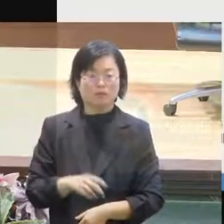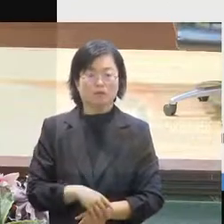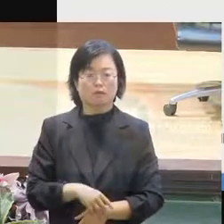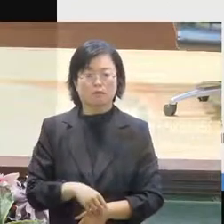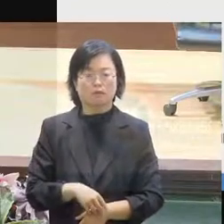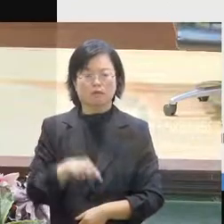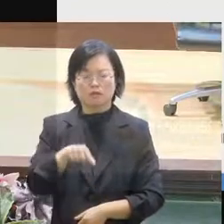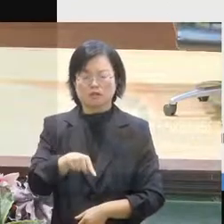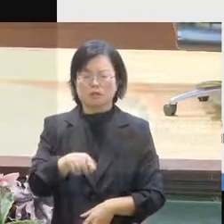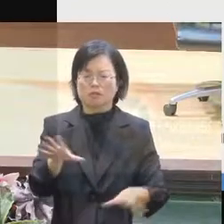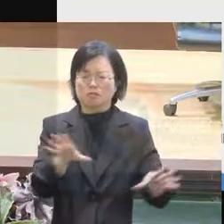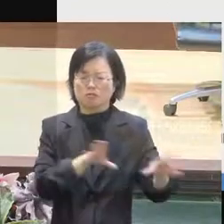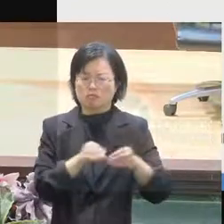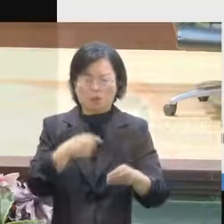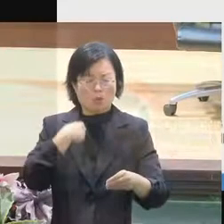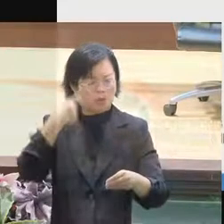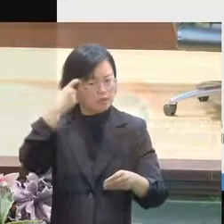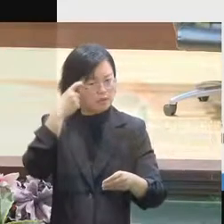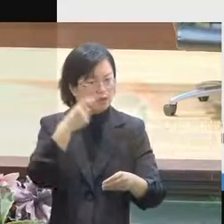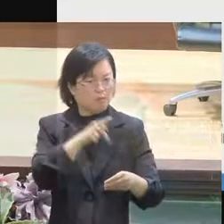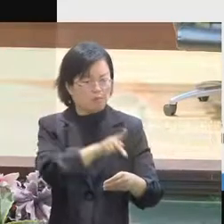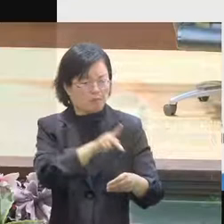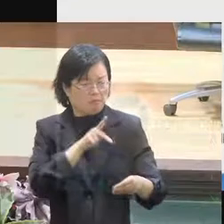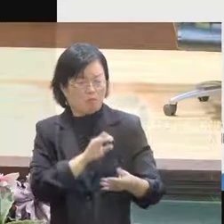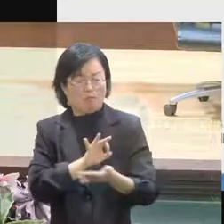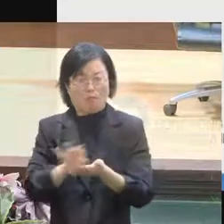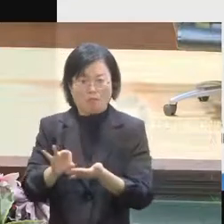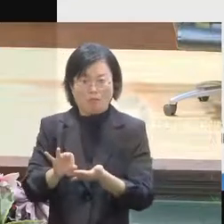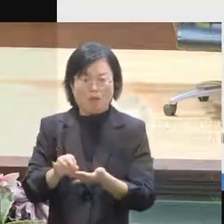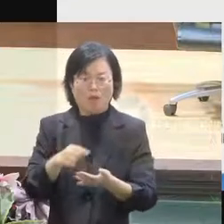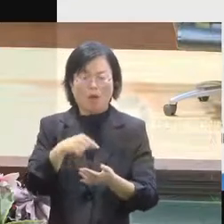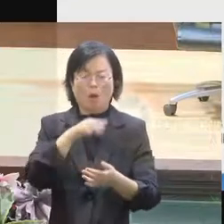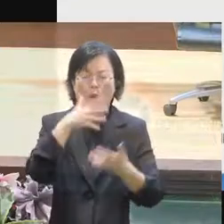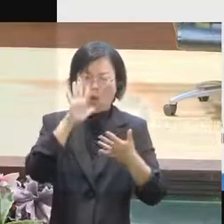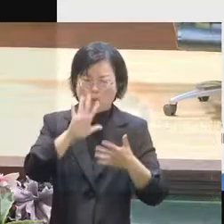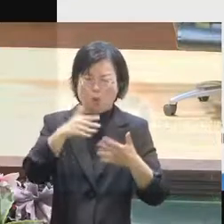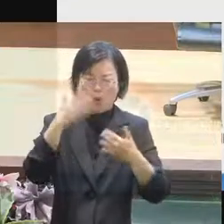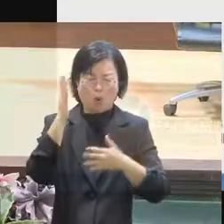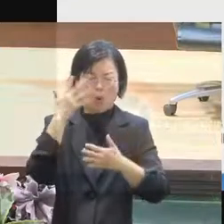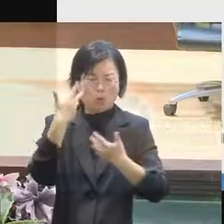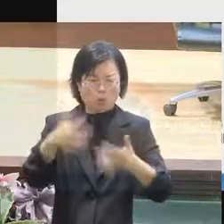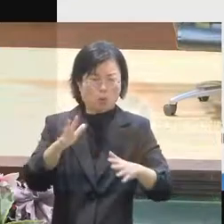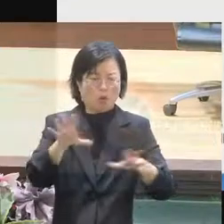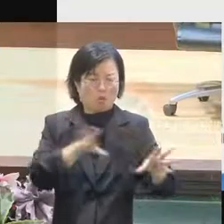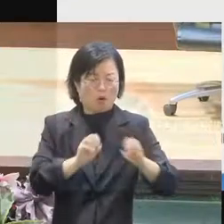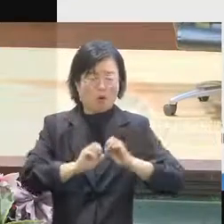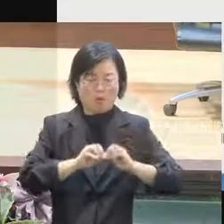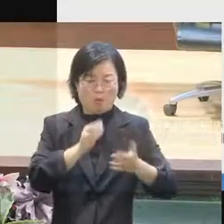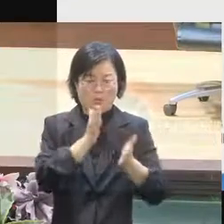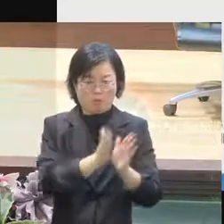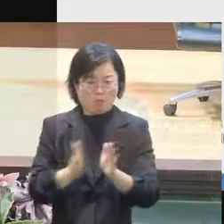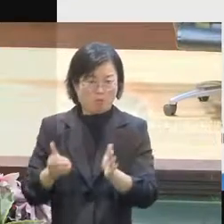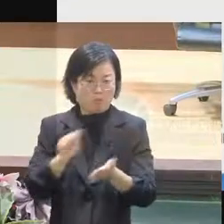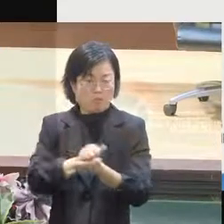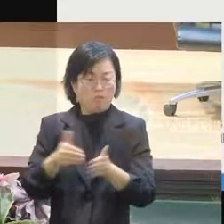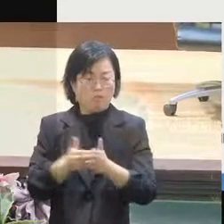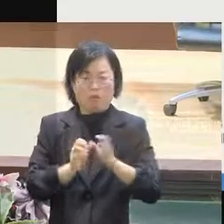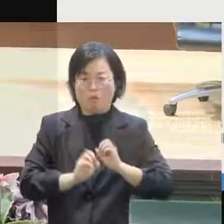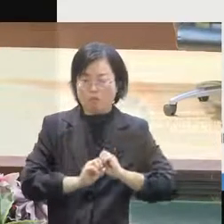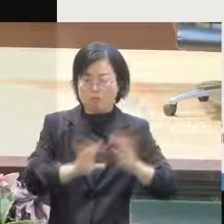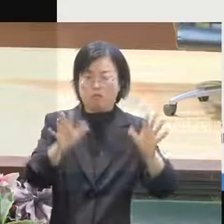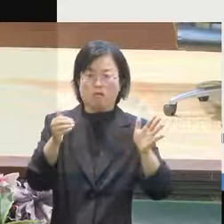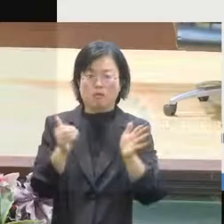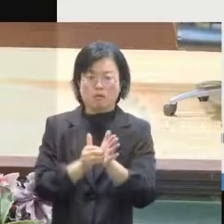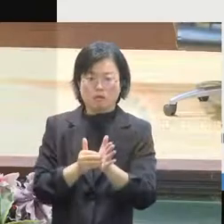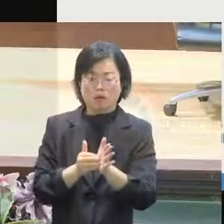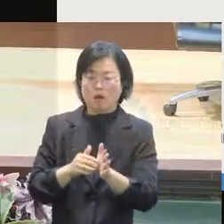状况呢，就是很多资料发布了之后呢其实官方是有 有人去一直在更新。